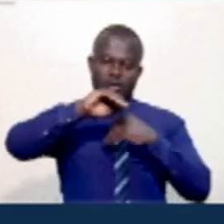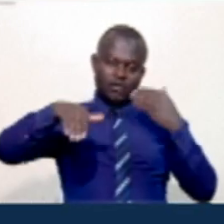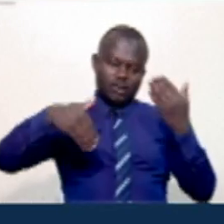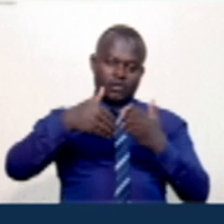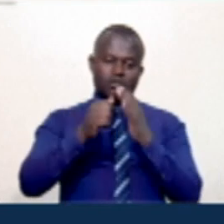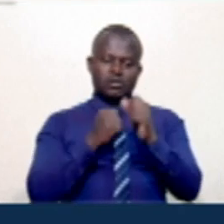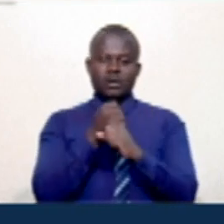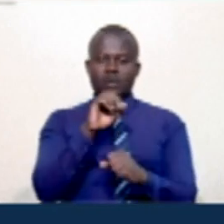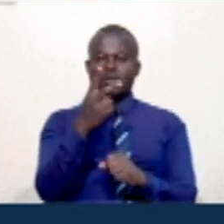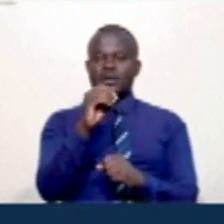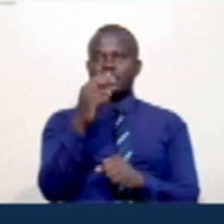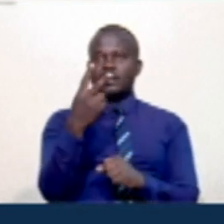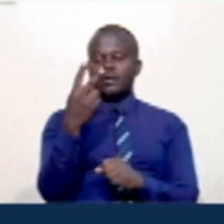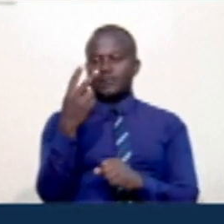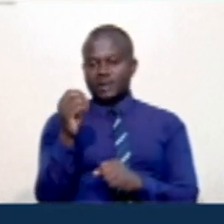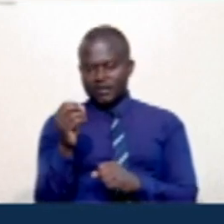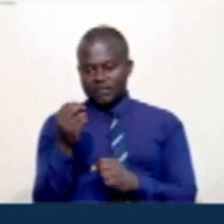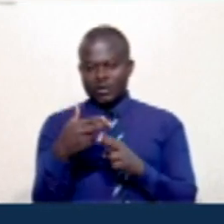wa 2020 twari kuri 5%,